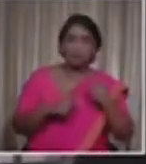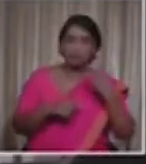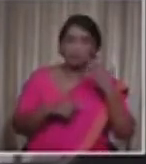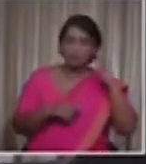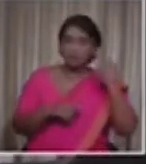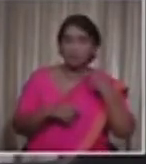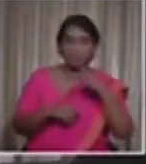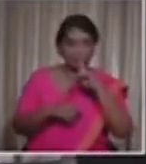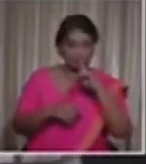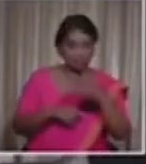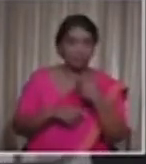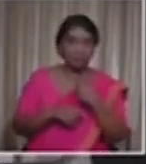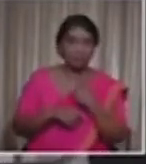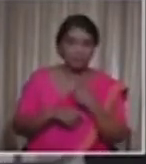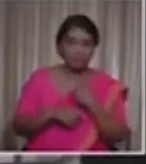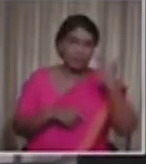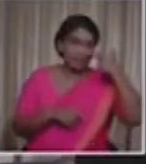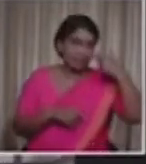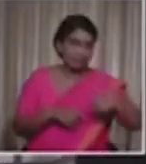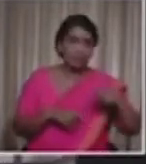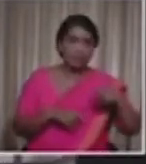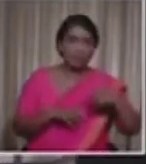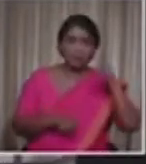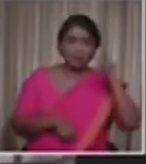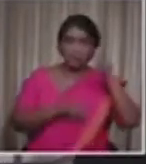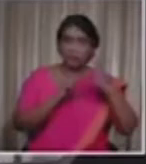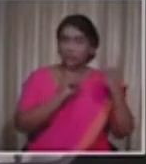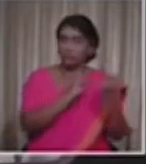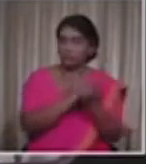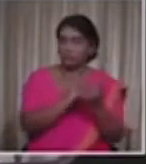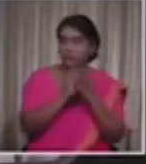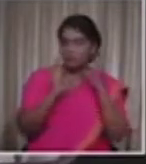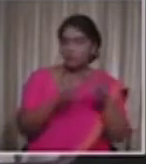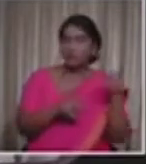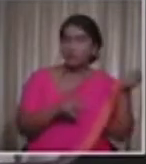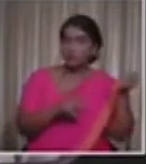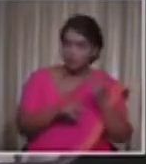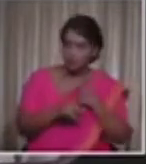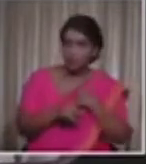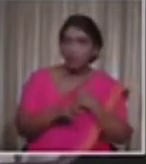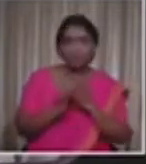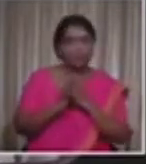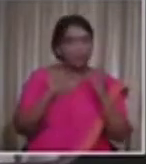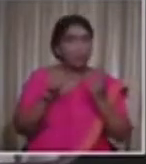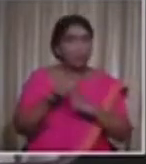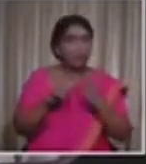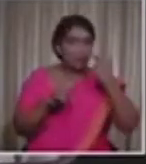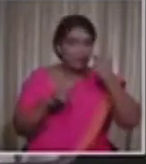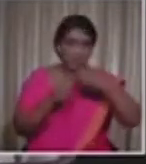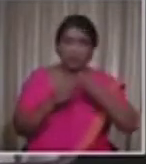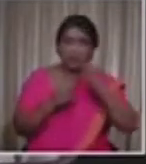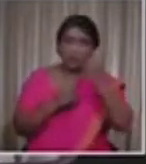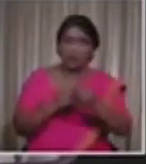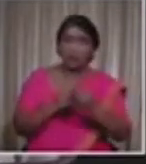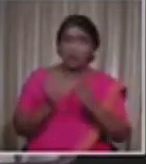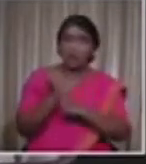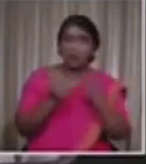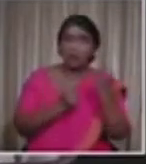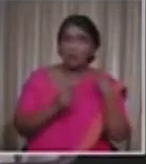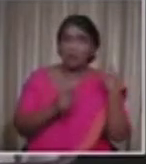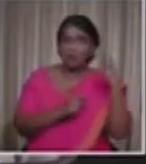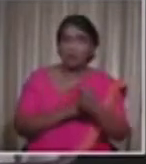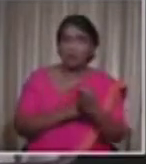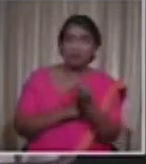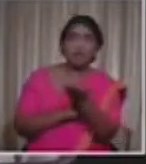කියන්න කැමති මට තෙල් පිරවුම්කරුවන් ගණනාවක් මුණ ගැහුණා. ඒගොල්ලෝ කියන්නේ අපේ ලොකුම ප්‍රශ්නේ තෙල් දුන්නත් අපේ බවුසර් ගියාම අපෙන්